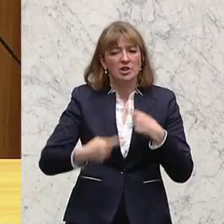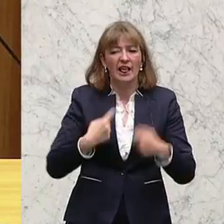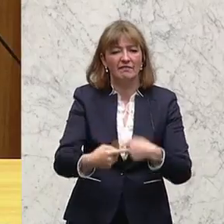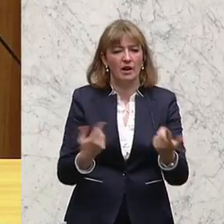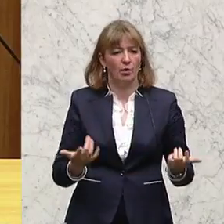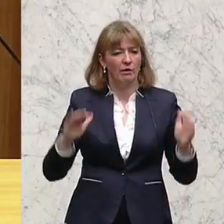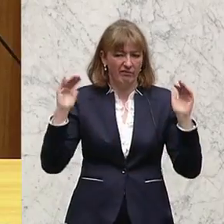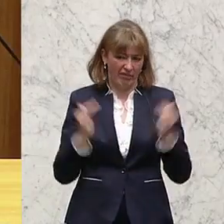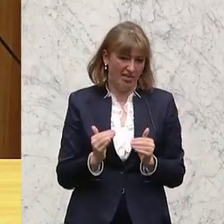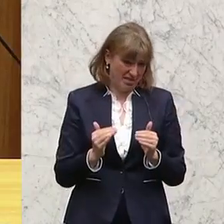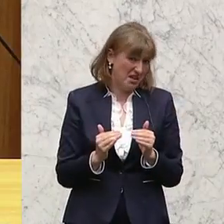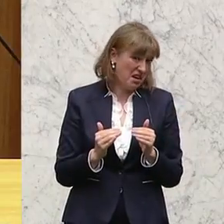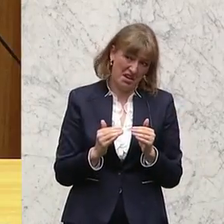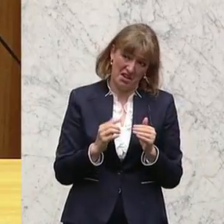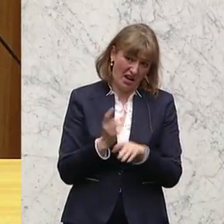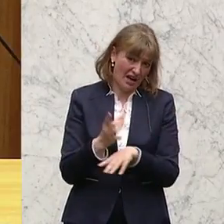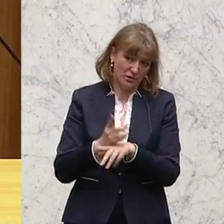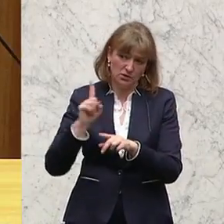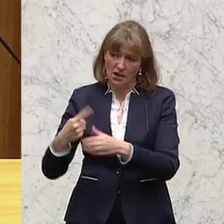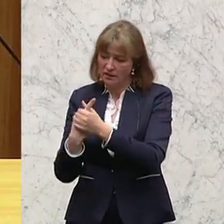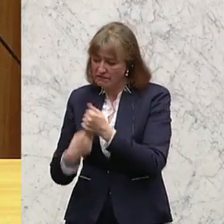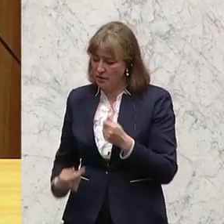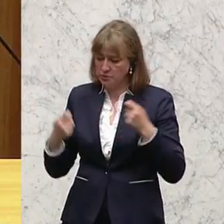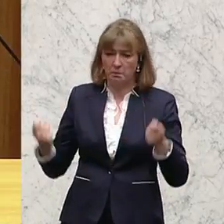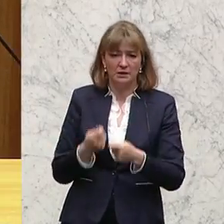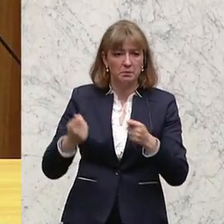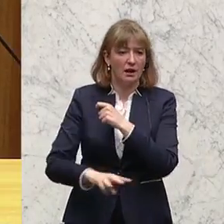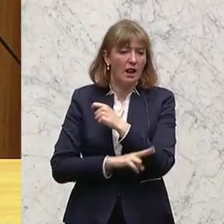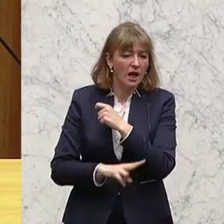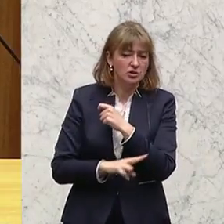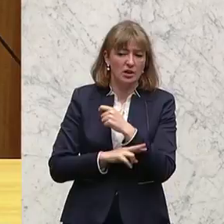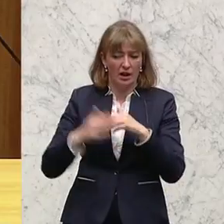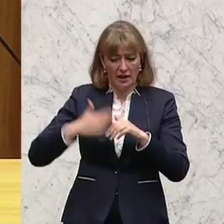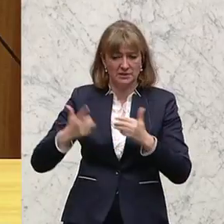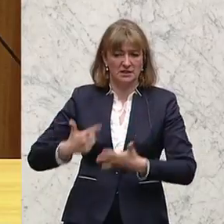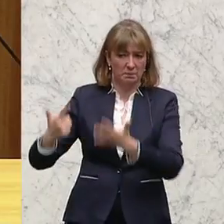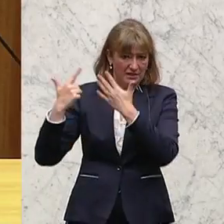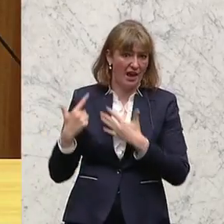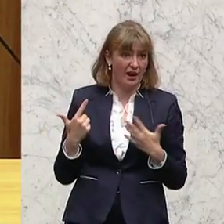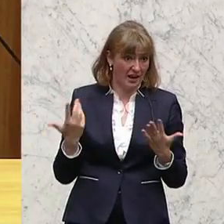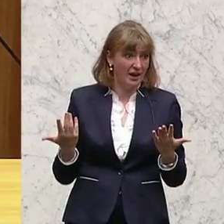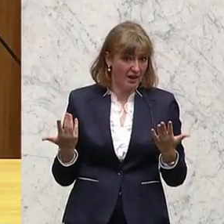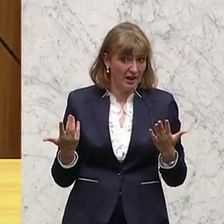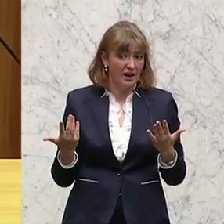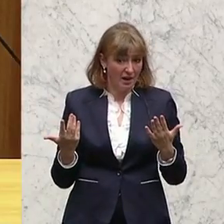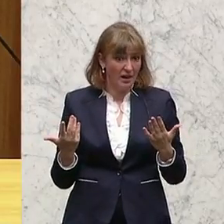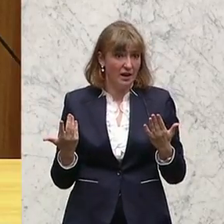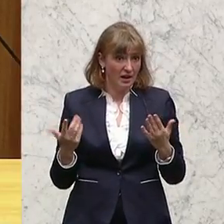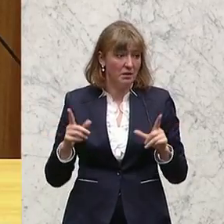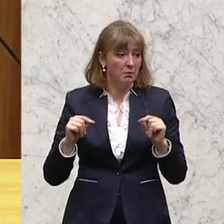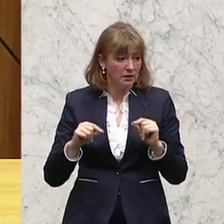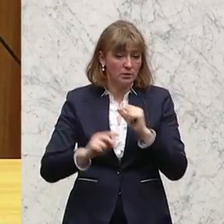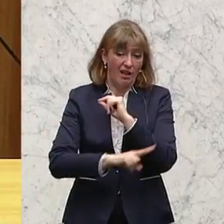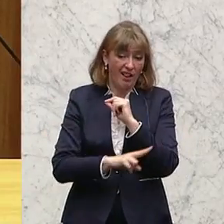wesentlich weniger ausmachen würde als der Verlust der betrieblichen Lehrstelle in den letzten 7 Jahren. Die Zahl